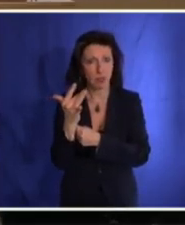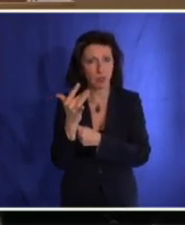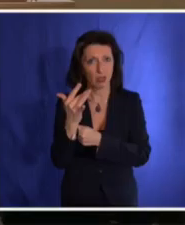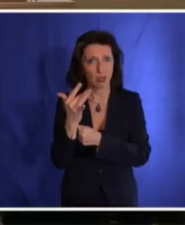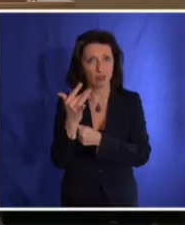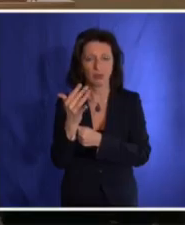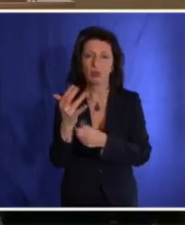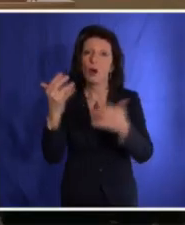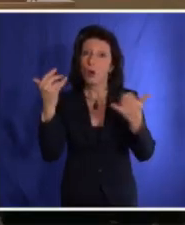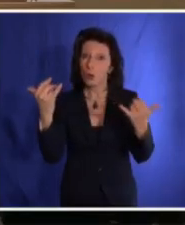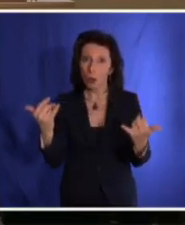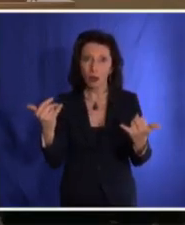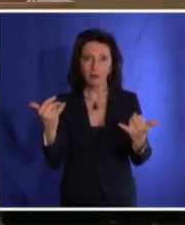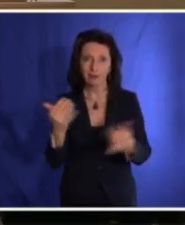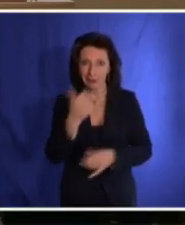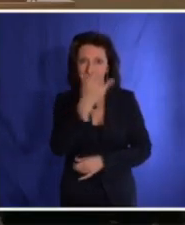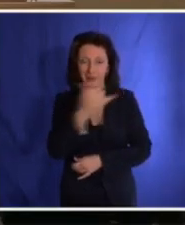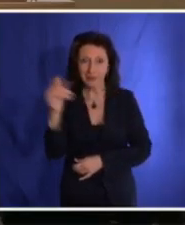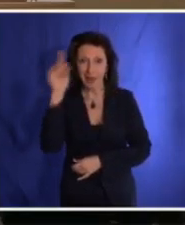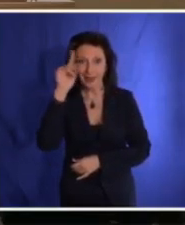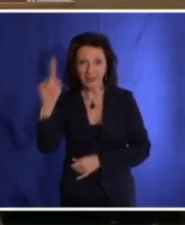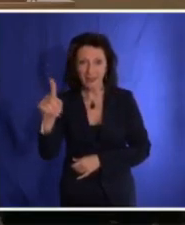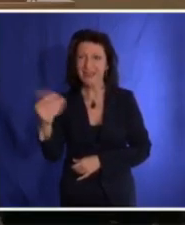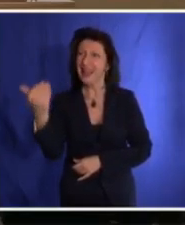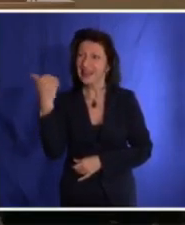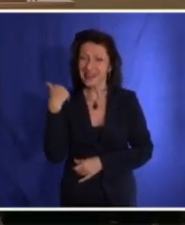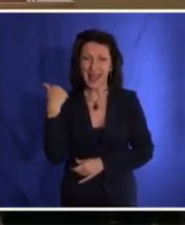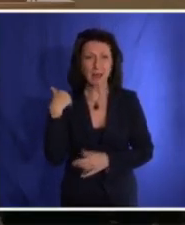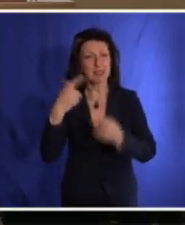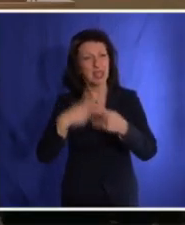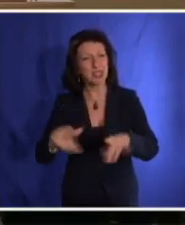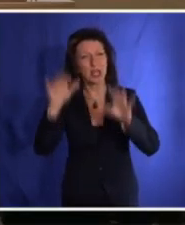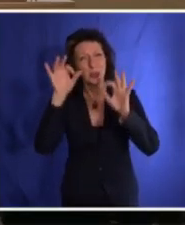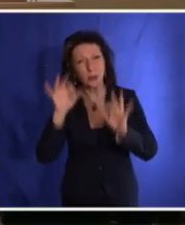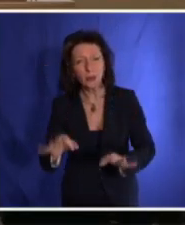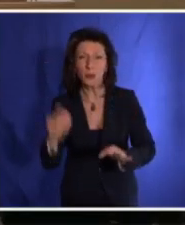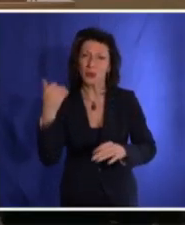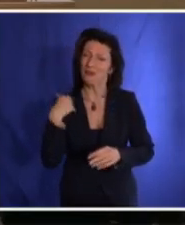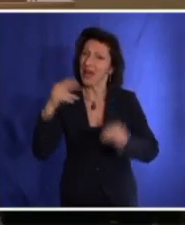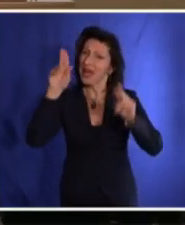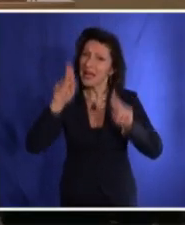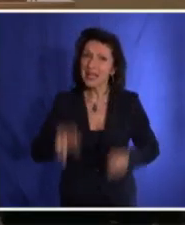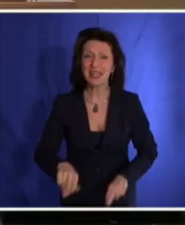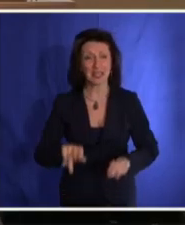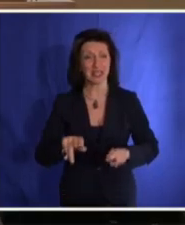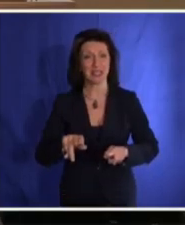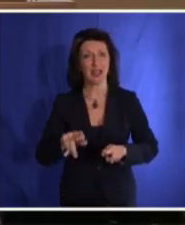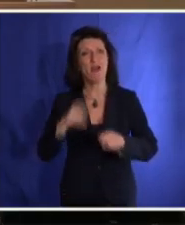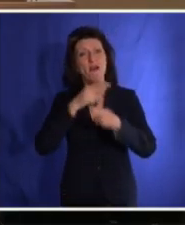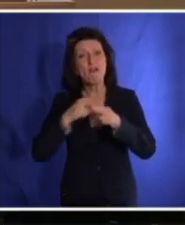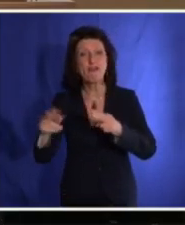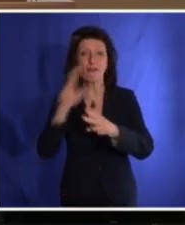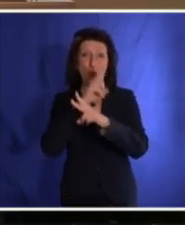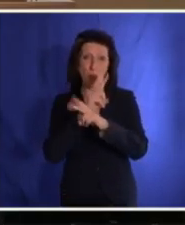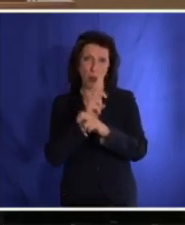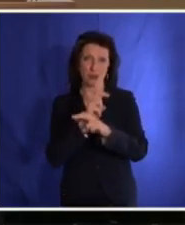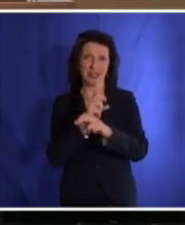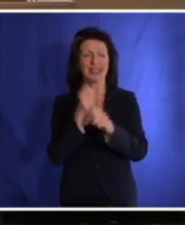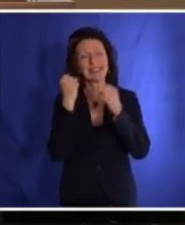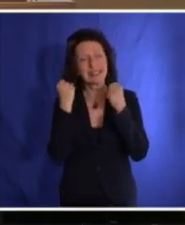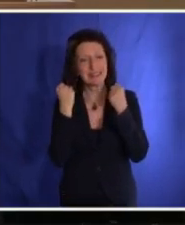Und heute weiß jeder, es war gut, es war richtig und es war notwendig für die Sicherheit in unserem Land.